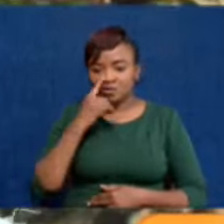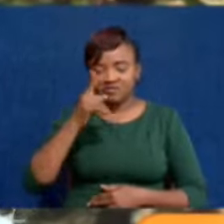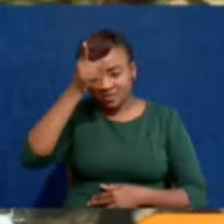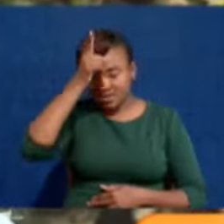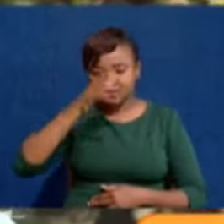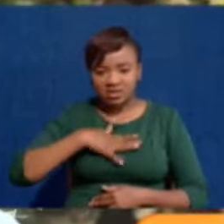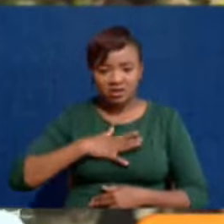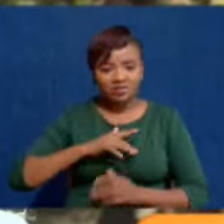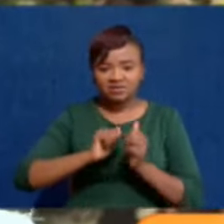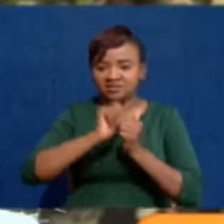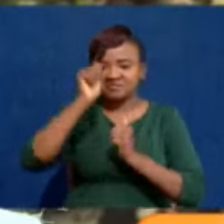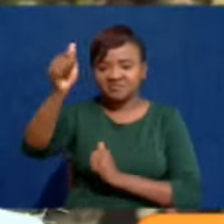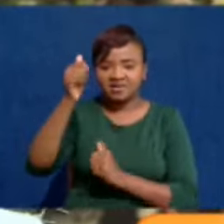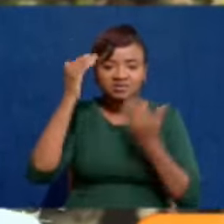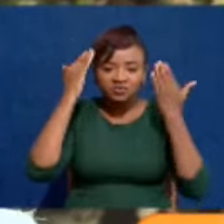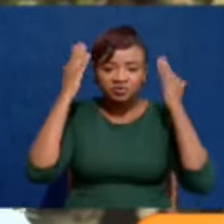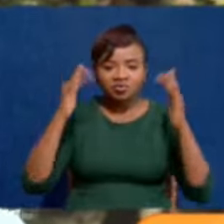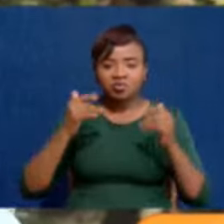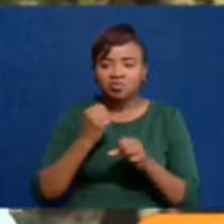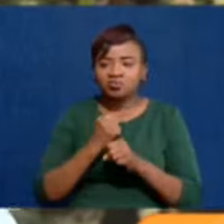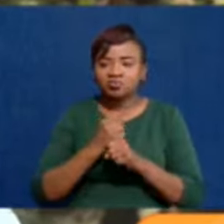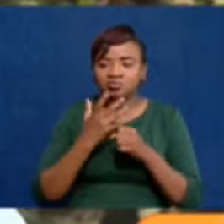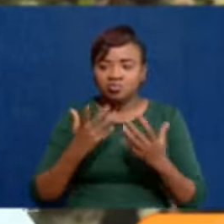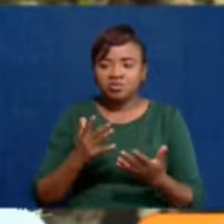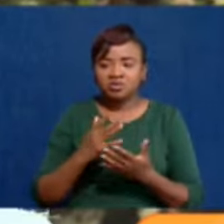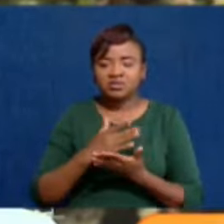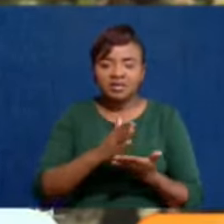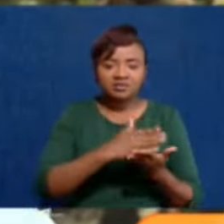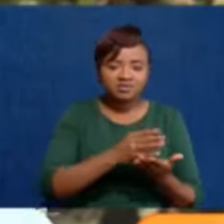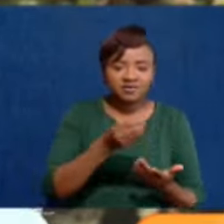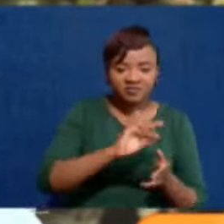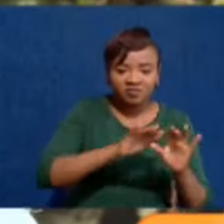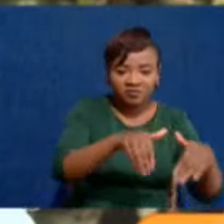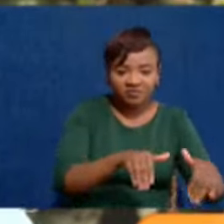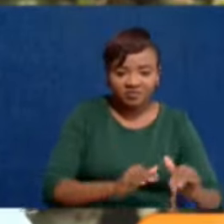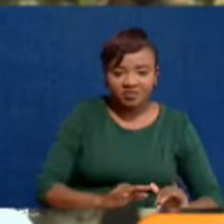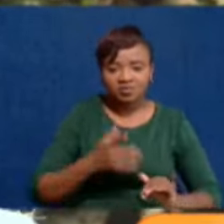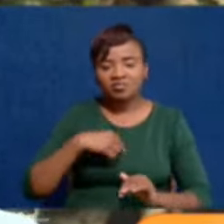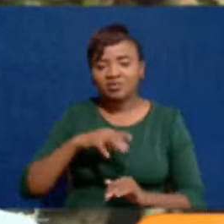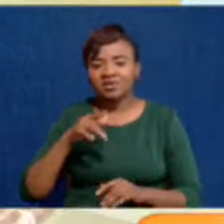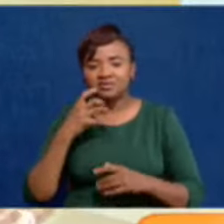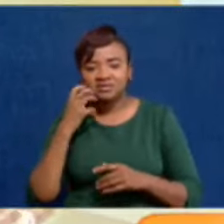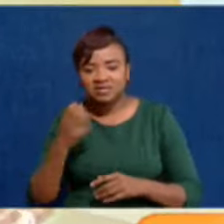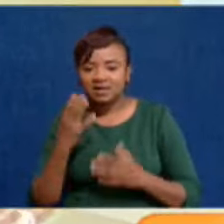hatujui hata pa kuanzia. Hatujui kama ni funeral expense, hatujui kama ni kumon.